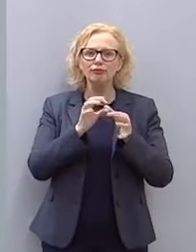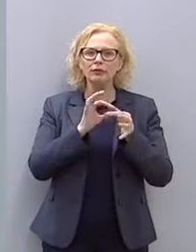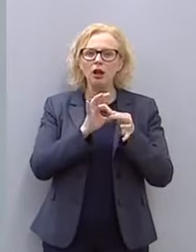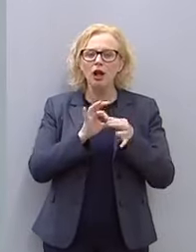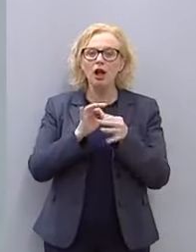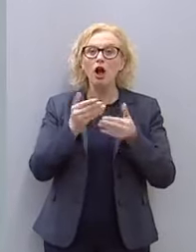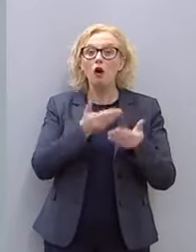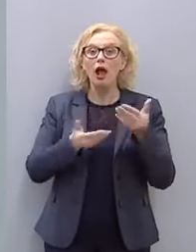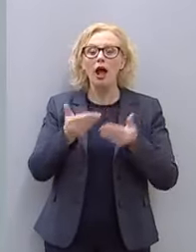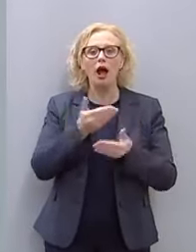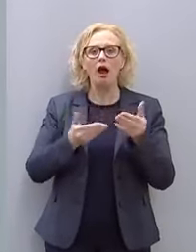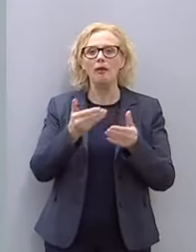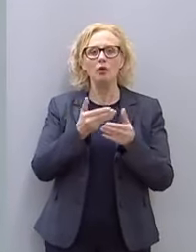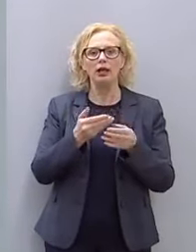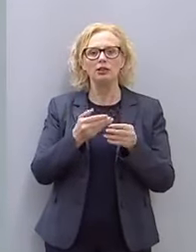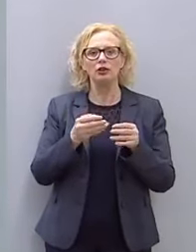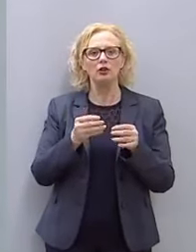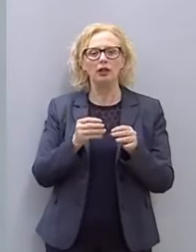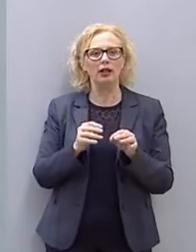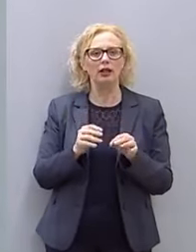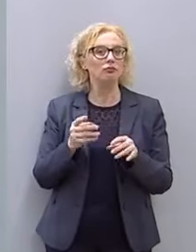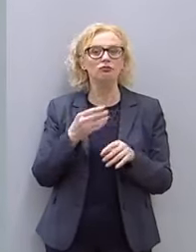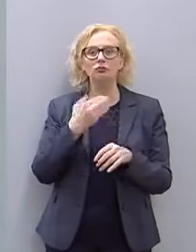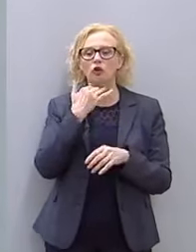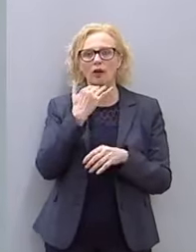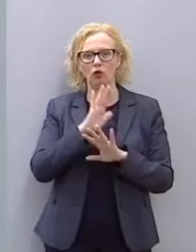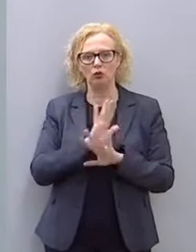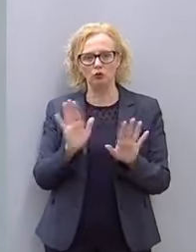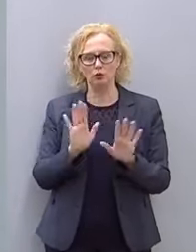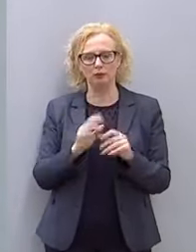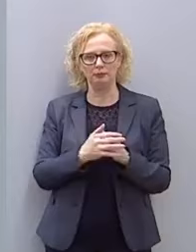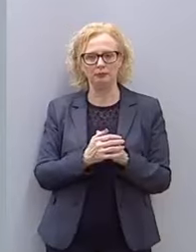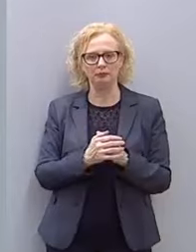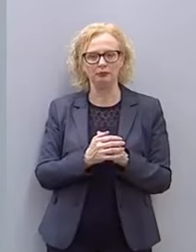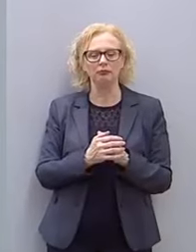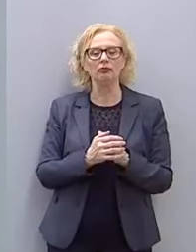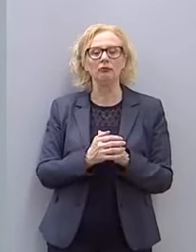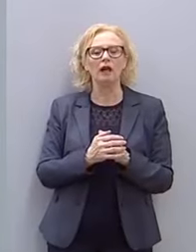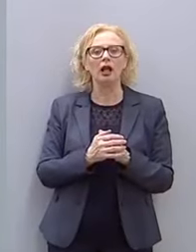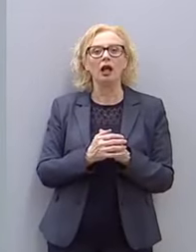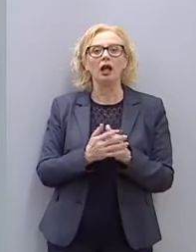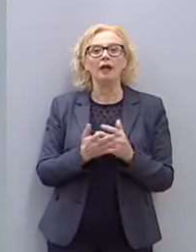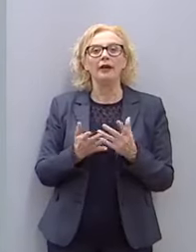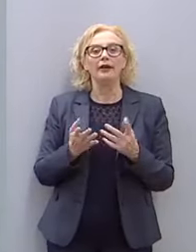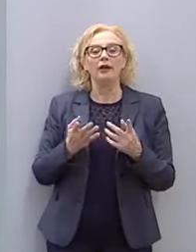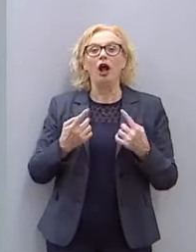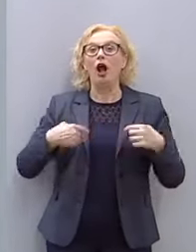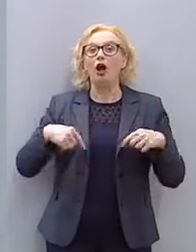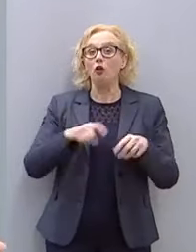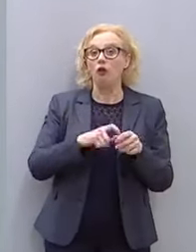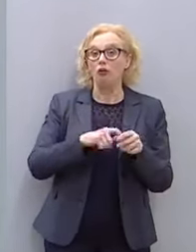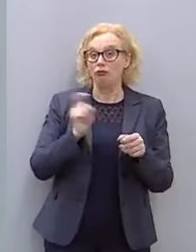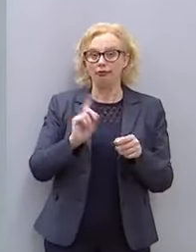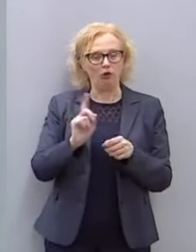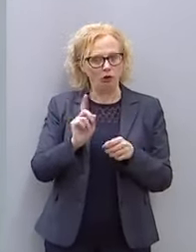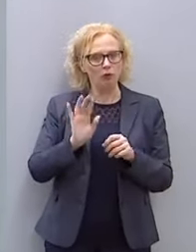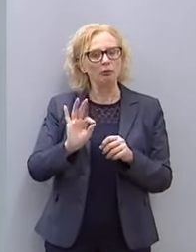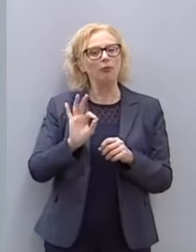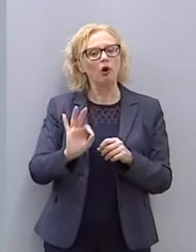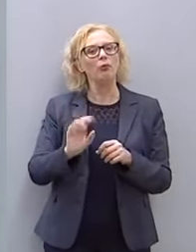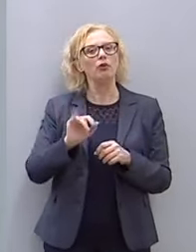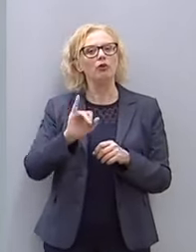all'interno della dei tavoli che noi avevamo convocato non siamo stati noi a fidarci estate l'inail a